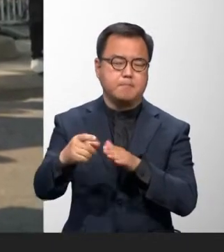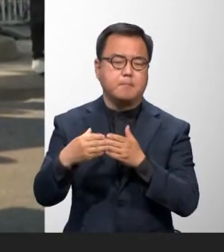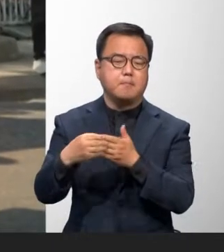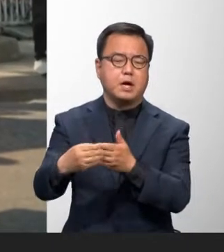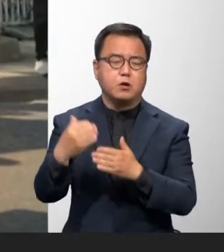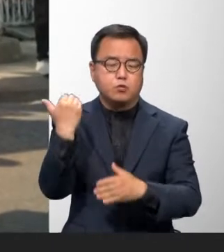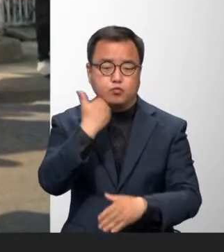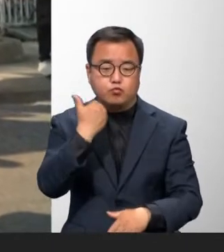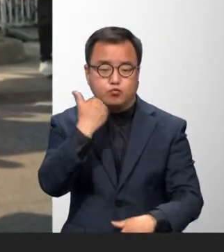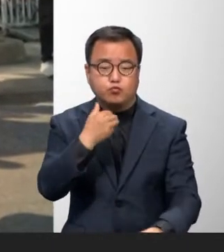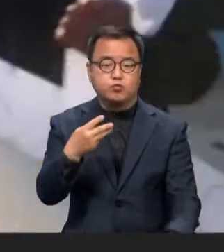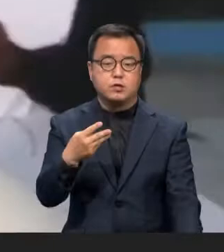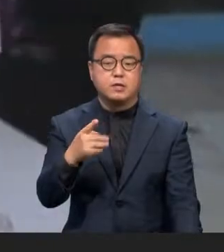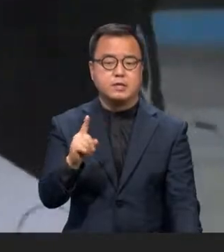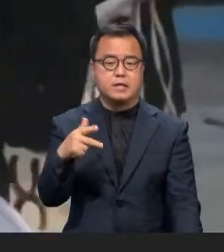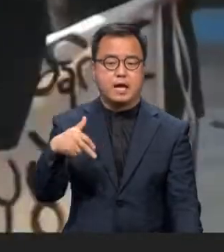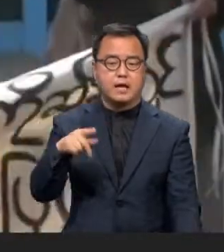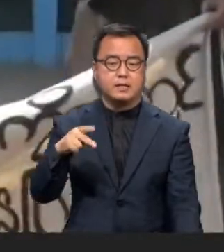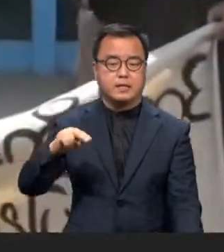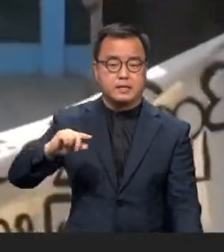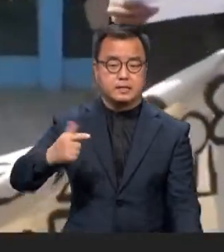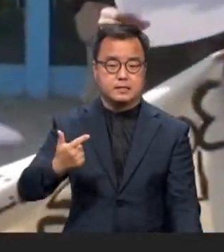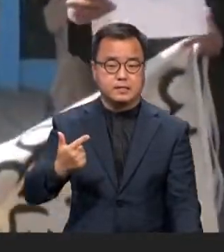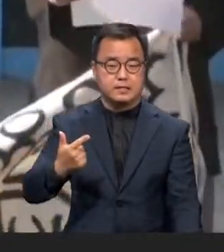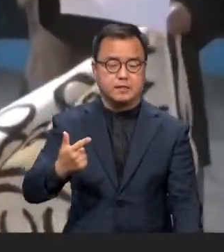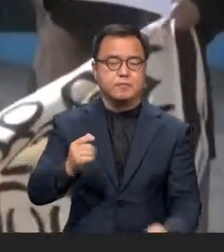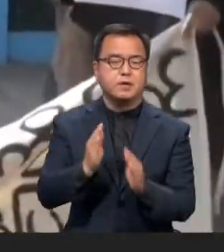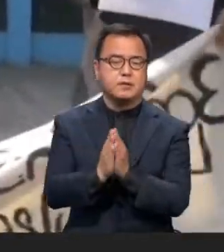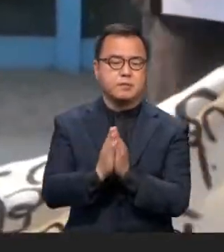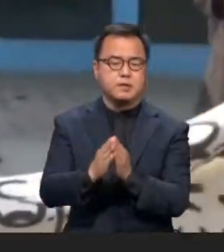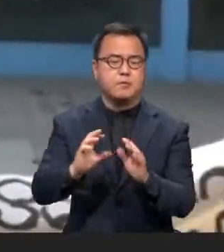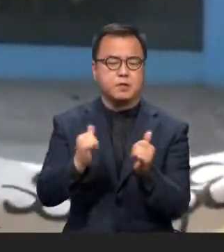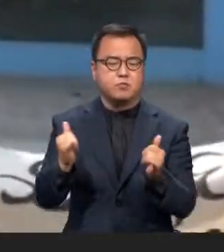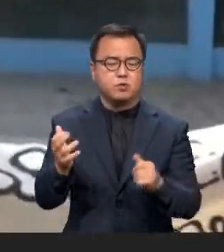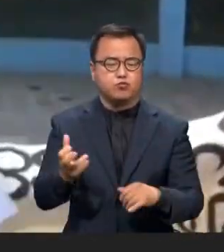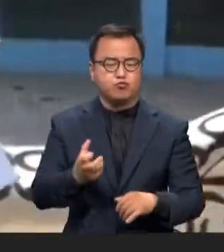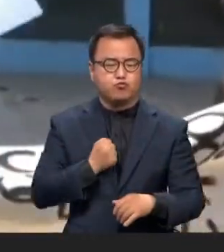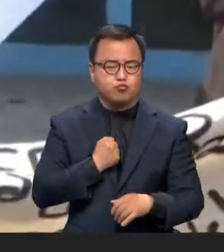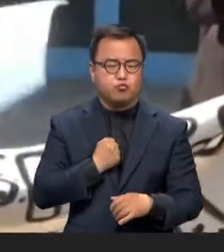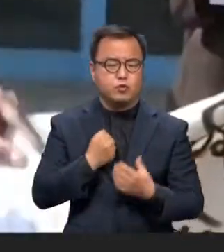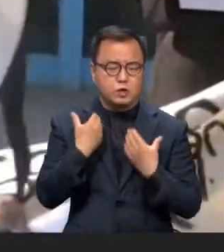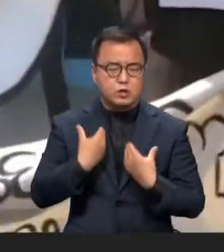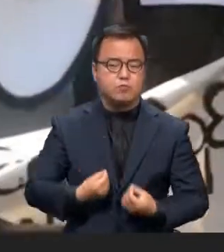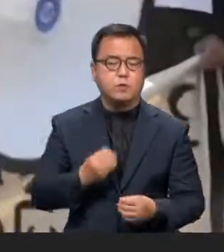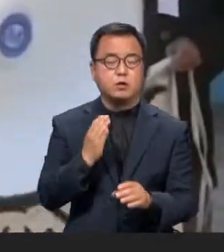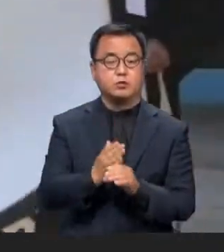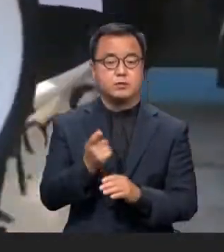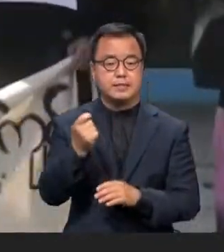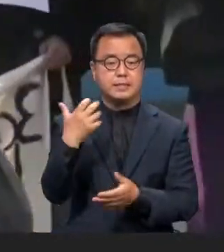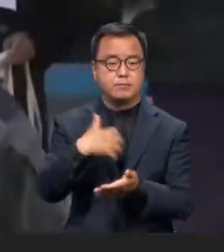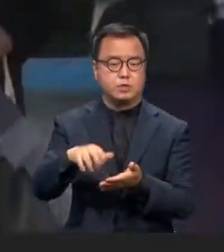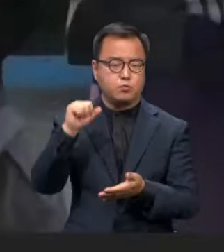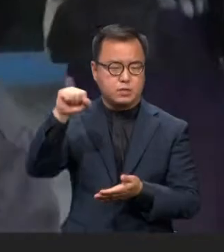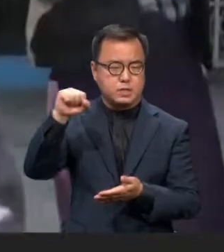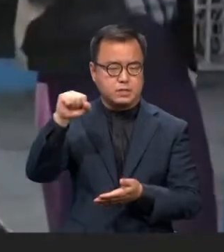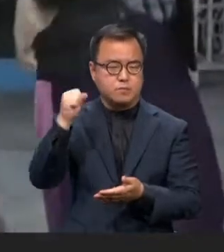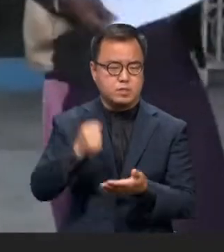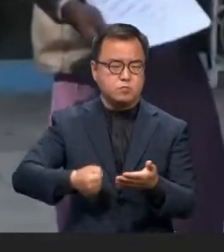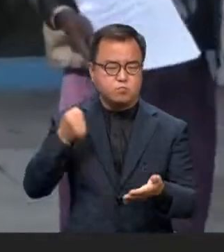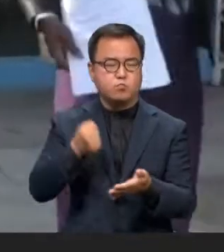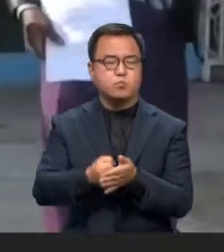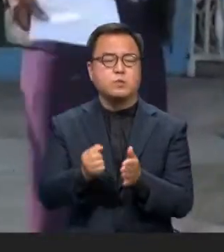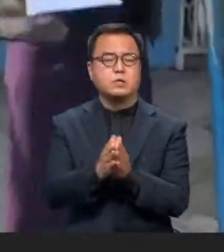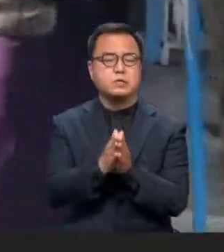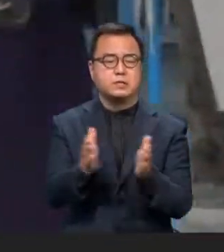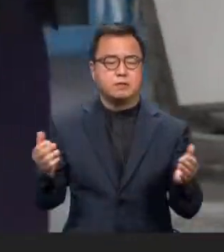타자산. 미얀마 시민들이 충격에 빠져 무력한 상태였을 때 소규모 시위를 용감하게 시작함으로써